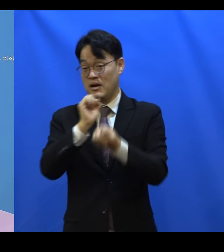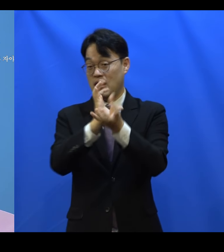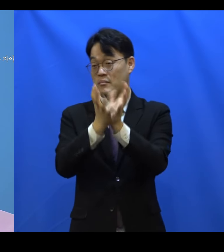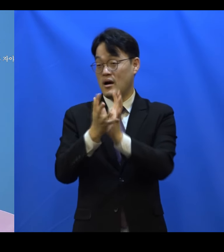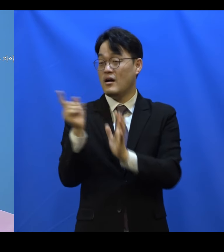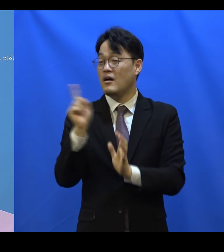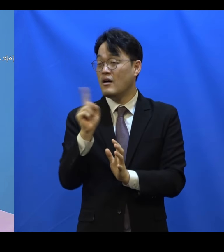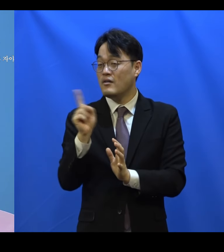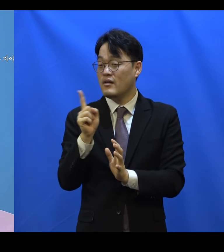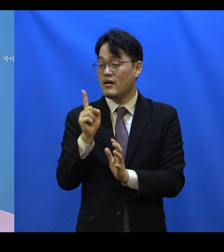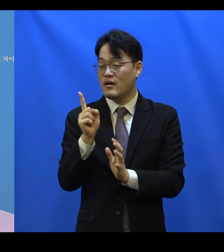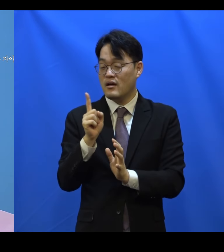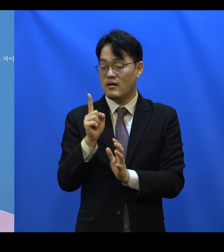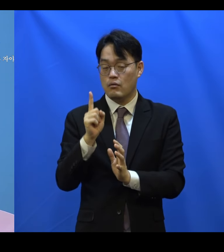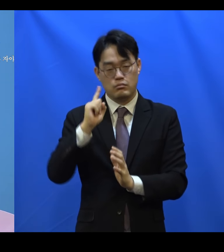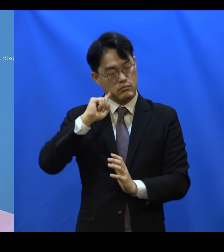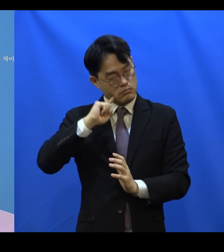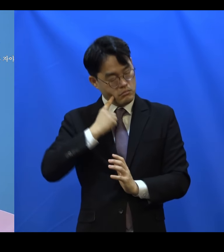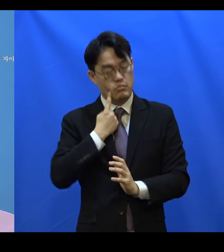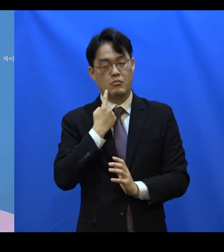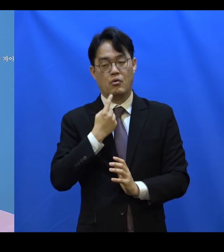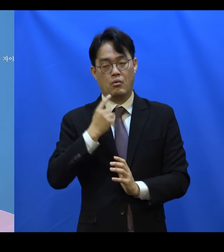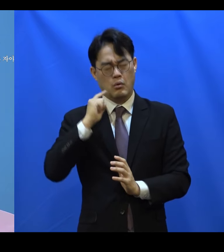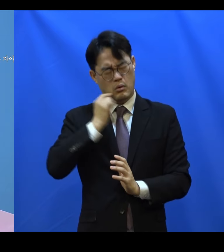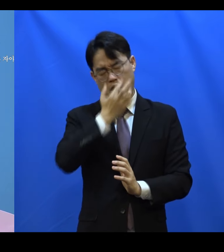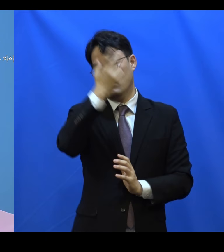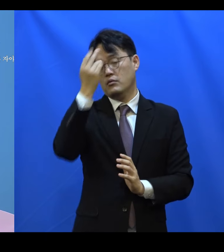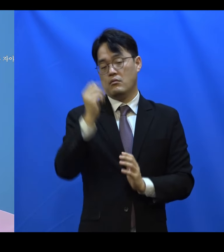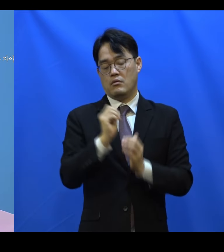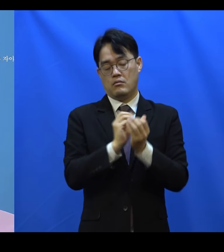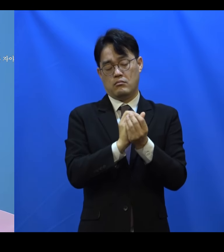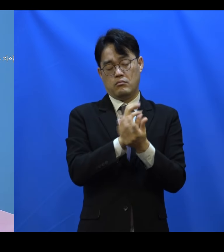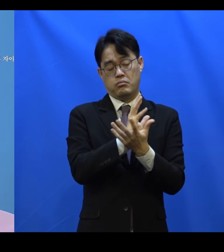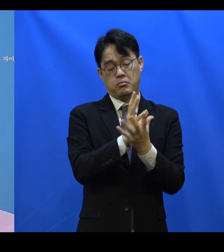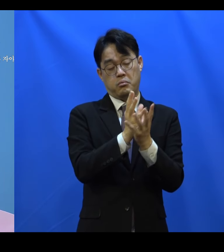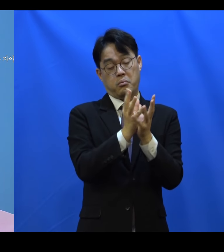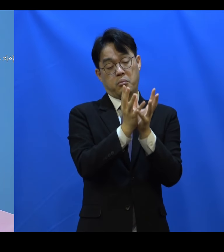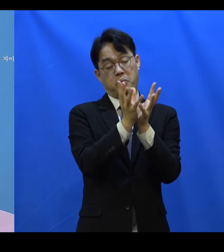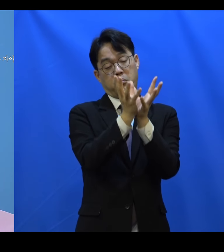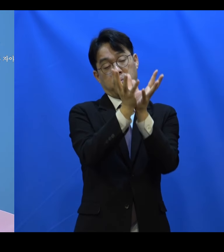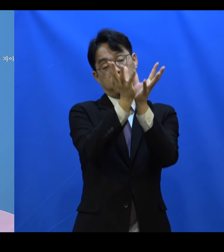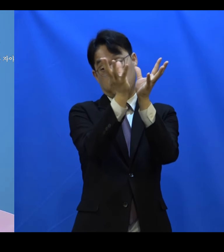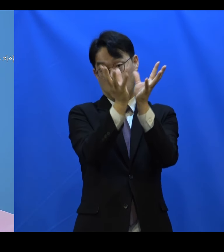된다. 그 세상 속에 우리의 그 그리스도인됨의 고고함을